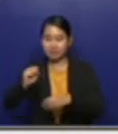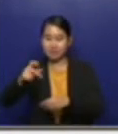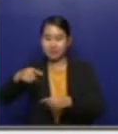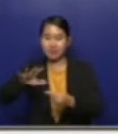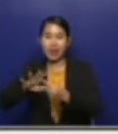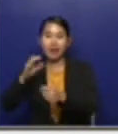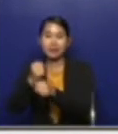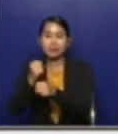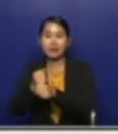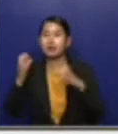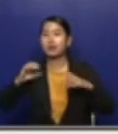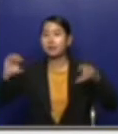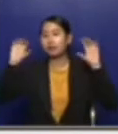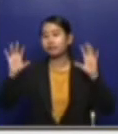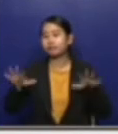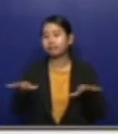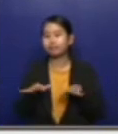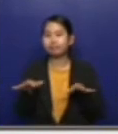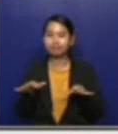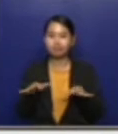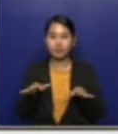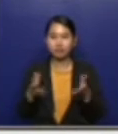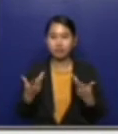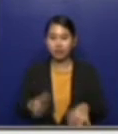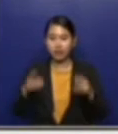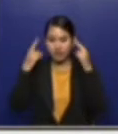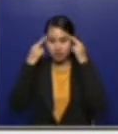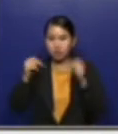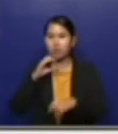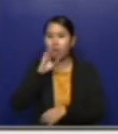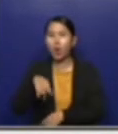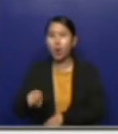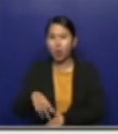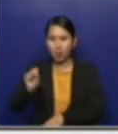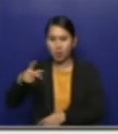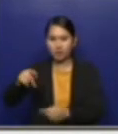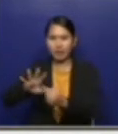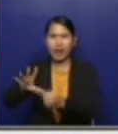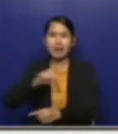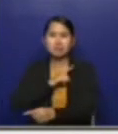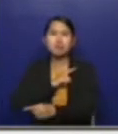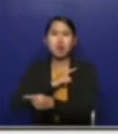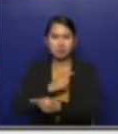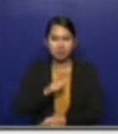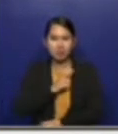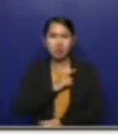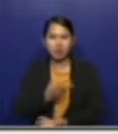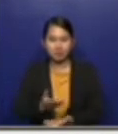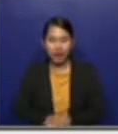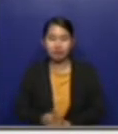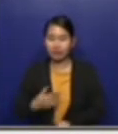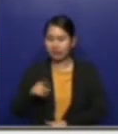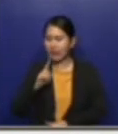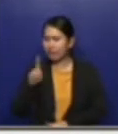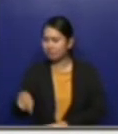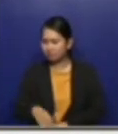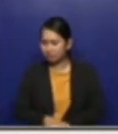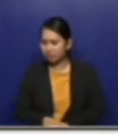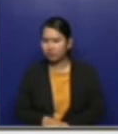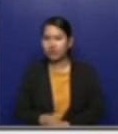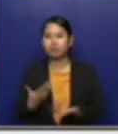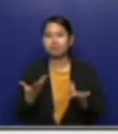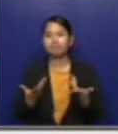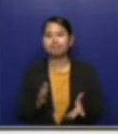บาลลอยตัวในที่สุดนายกก็จะไปตอบเพราะว่าเป็นเรื่องของสภาเป็นเรื่องของสภานักศึกษาก็ไปถามสภาผ